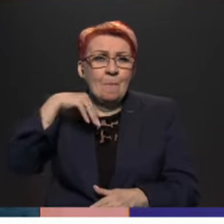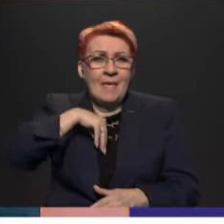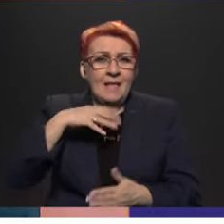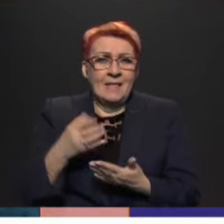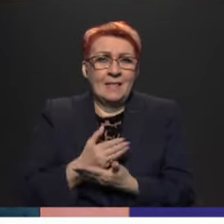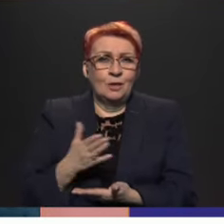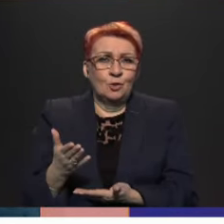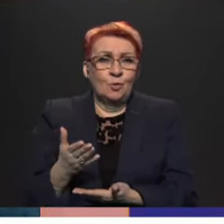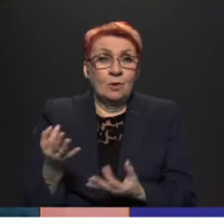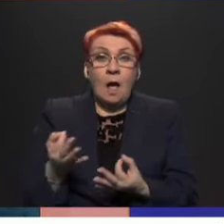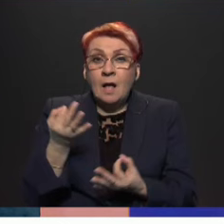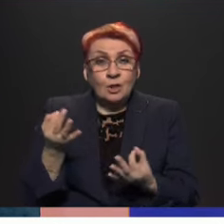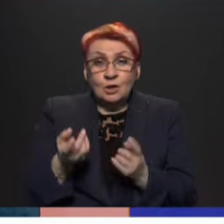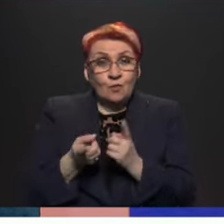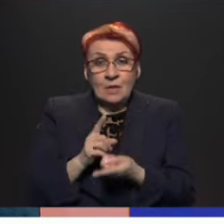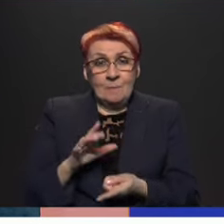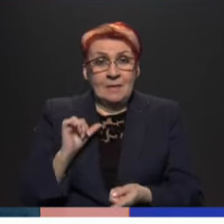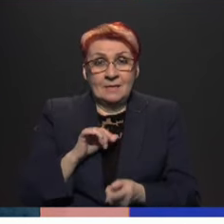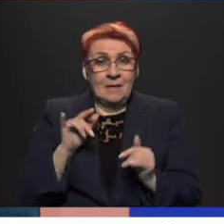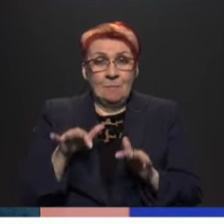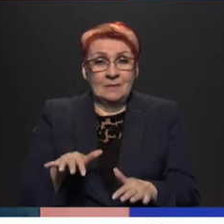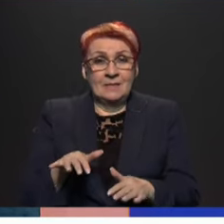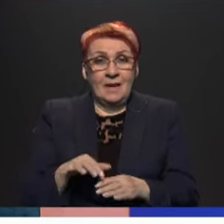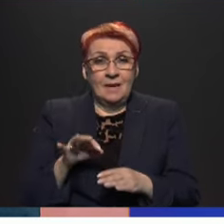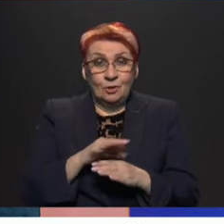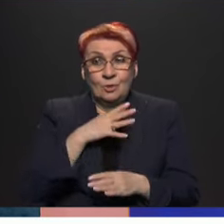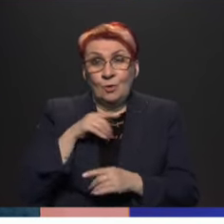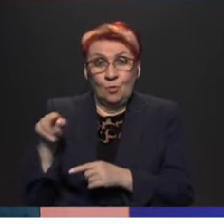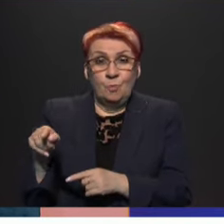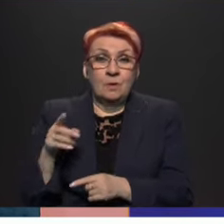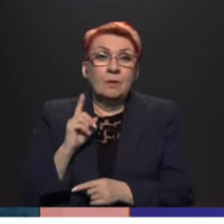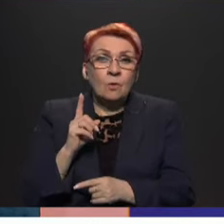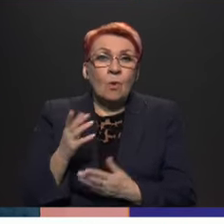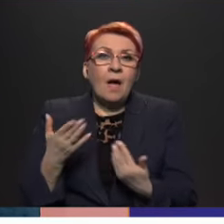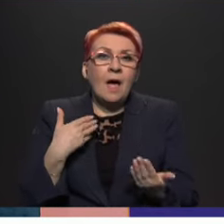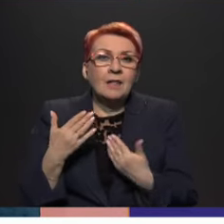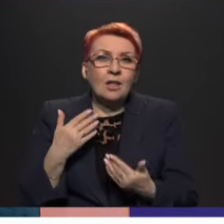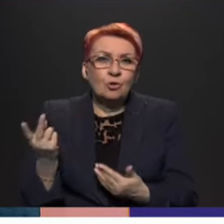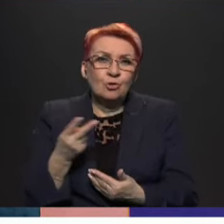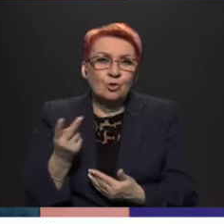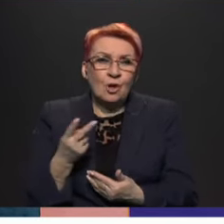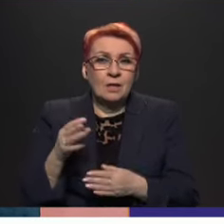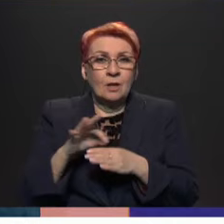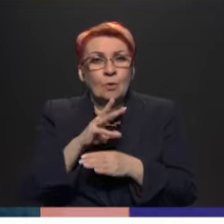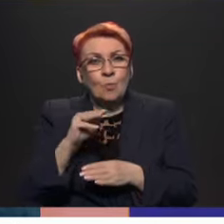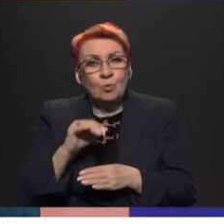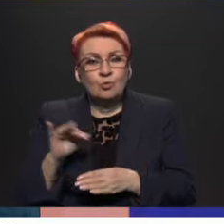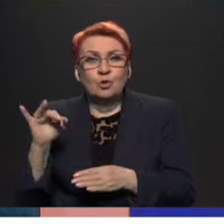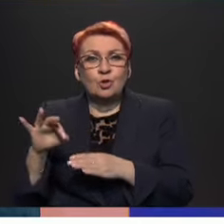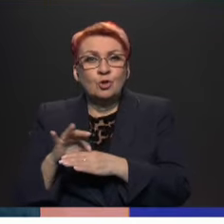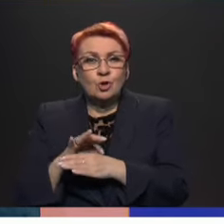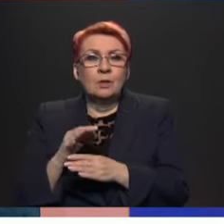ничего не поменялось на самом деле, да, что просто отношения, они становятся более